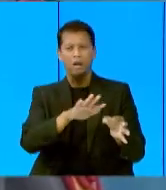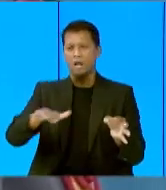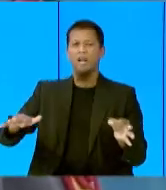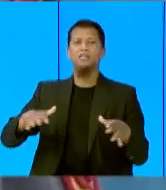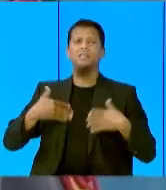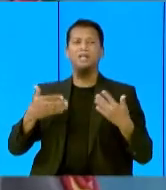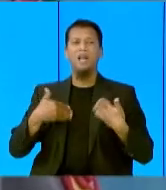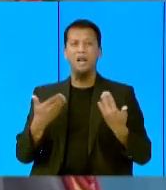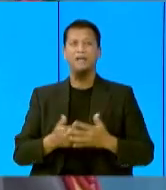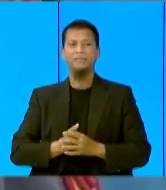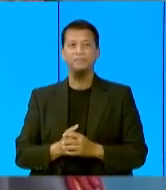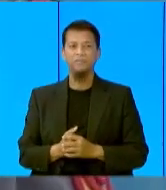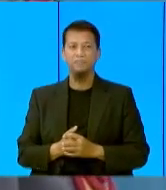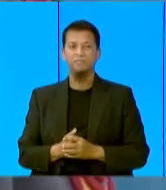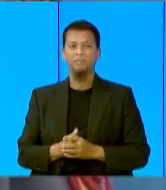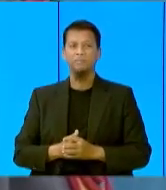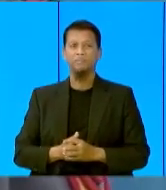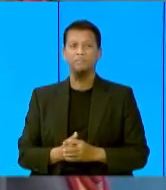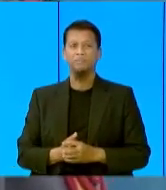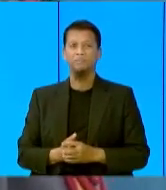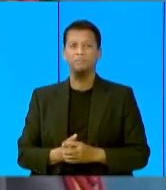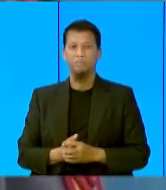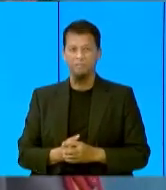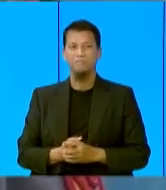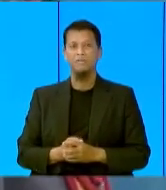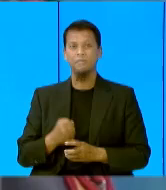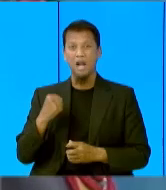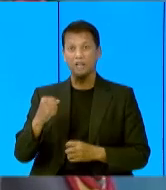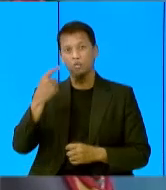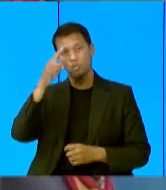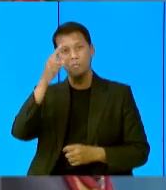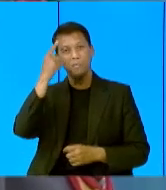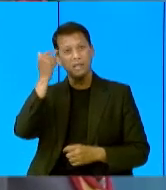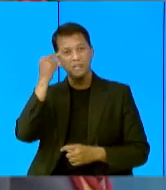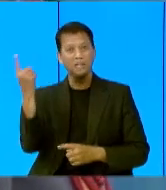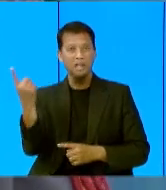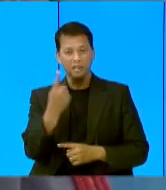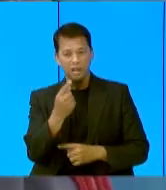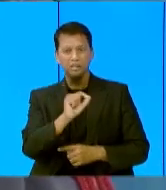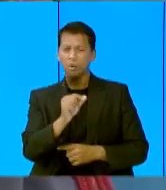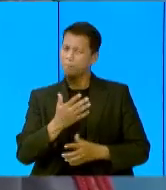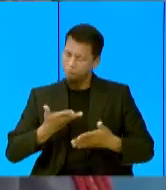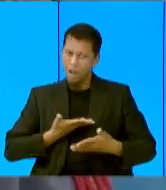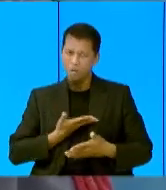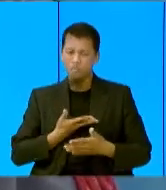Punya semangat untuk belajar, untuk hadir ke sekolah. Maka